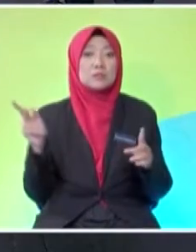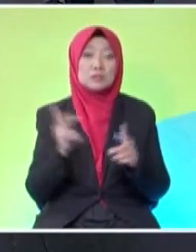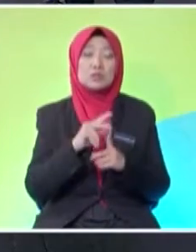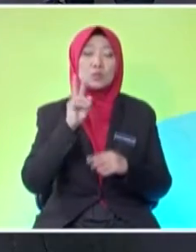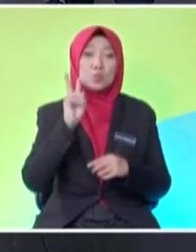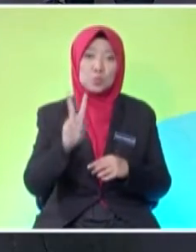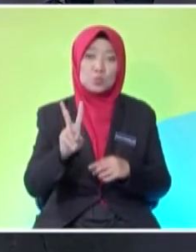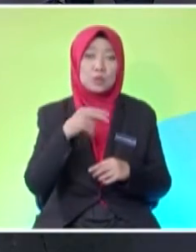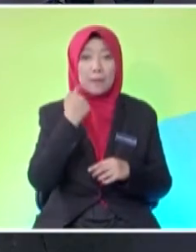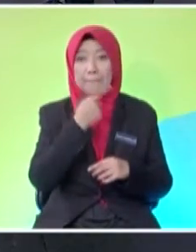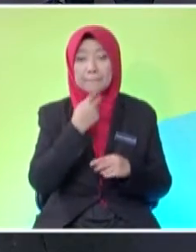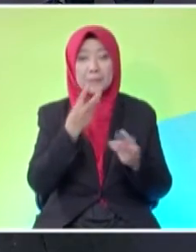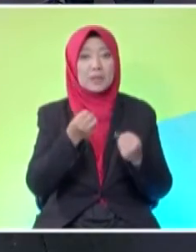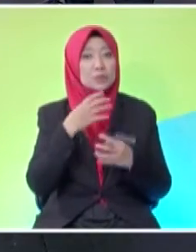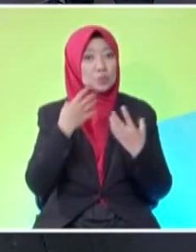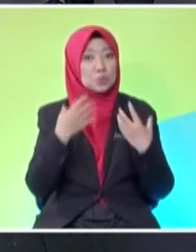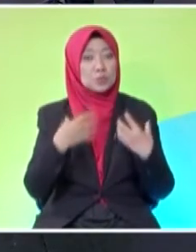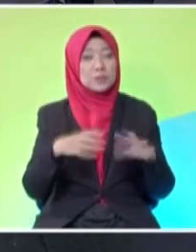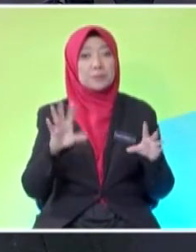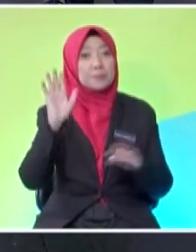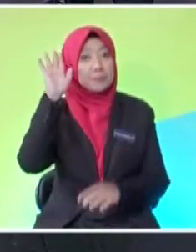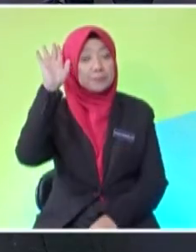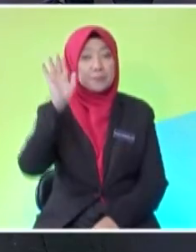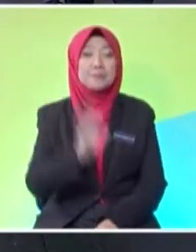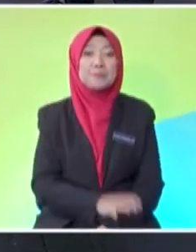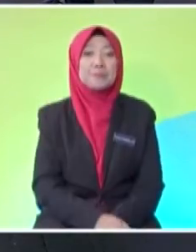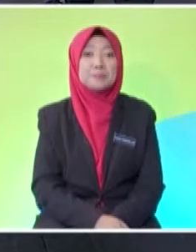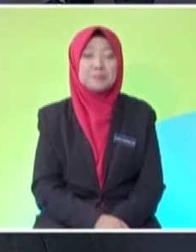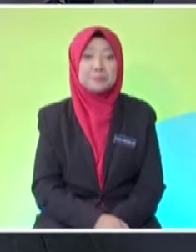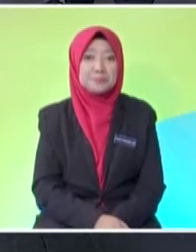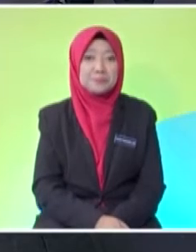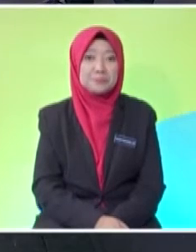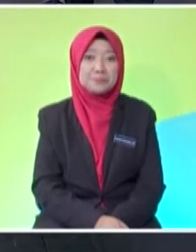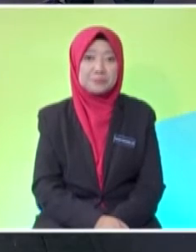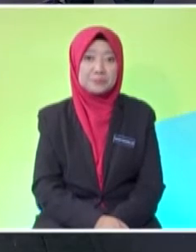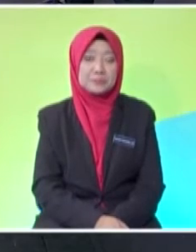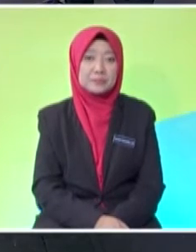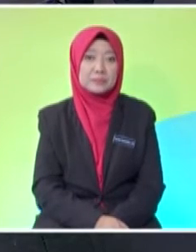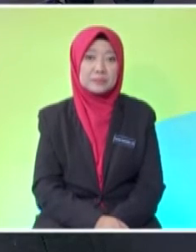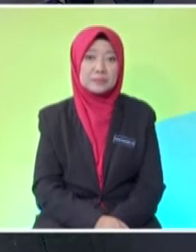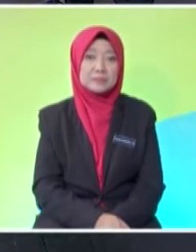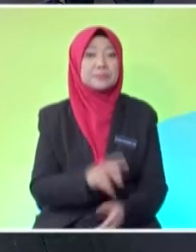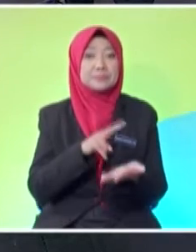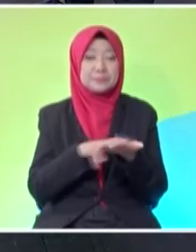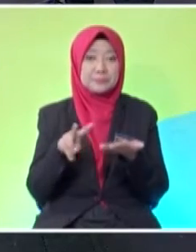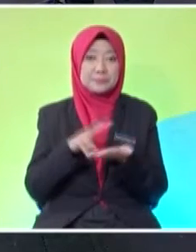cuba? Okey, soalan kedua. Sila angkat tangan. Okey, Izzat Farhan, silakan. Soalan nombor 2 baca.